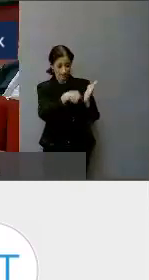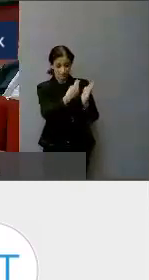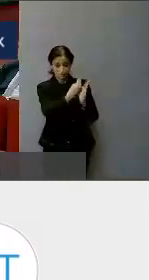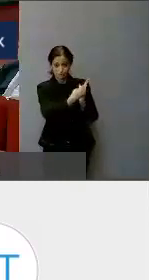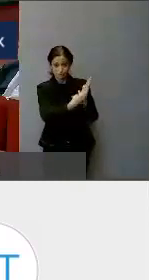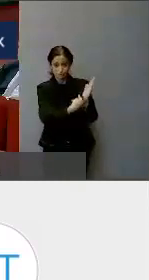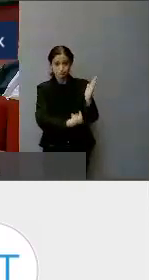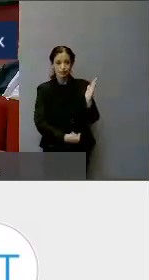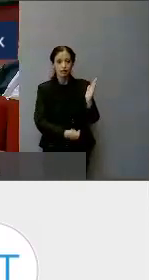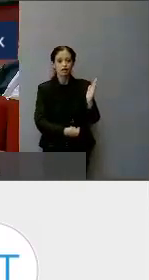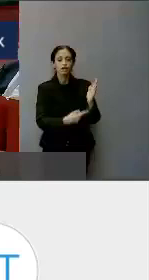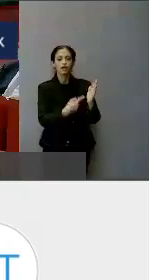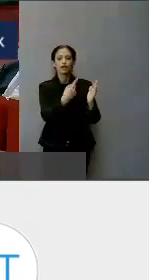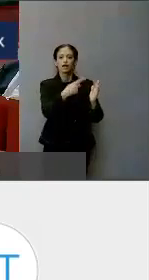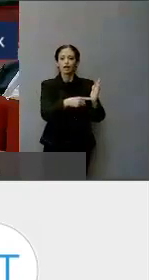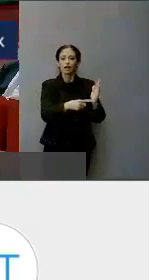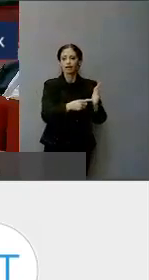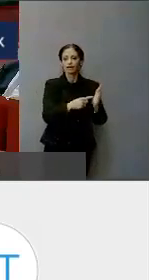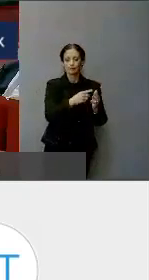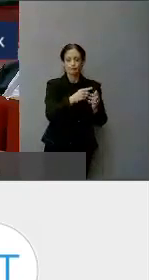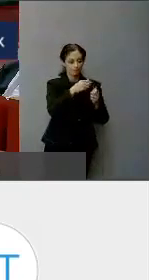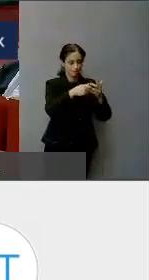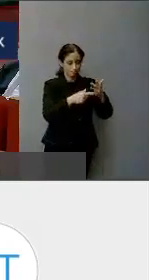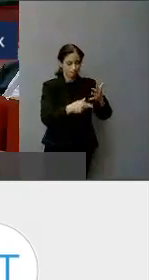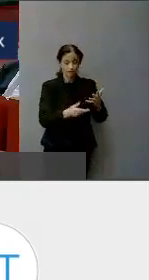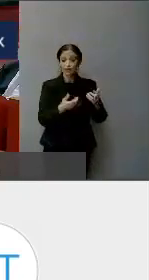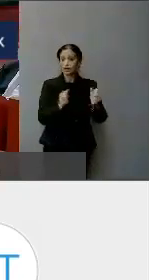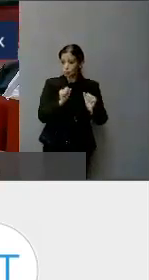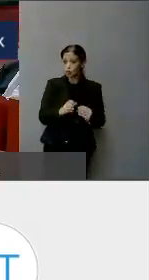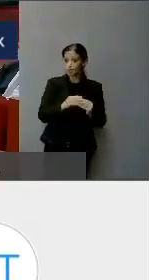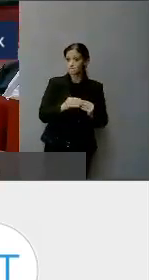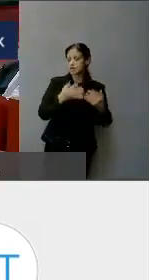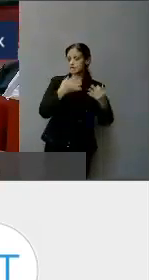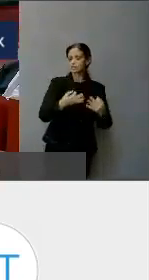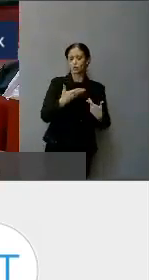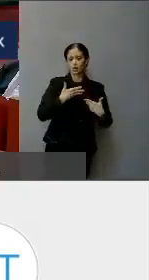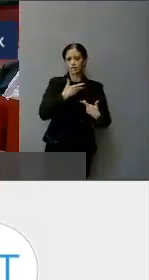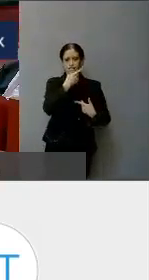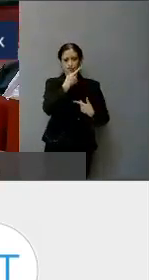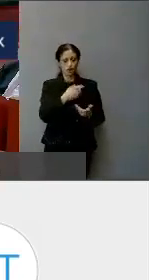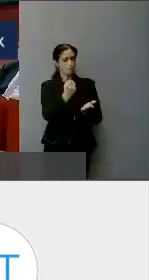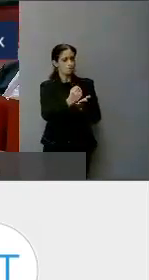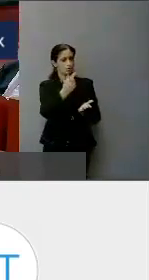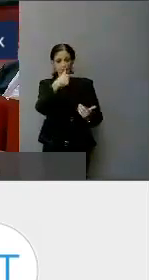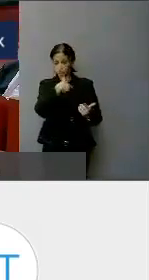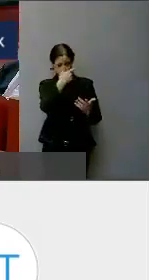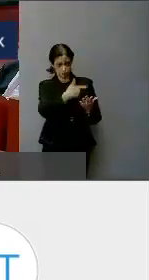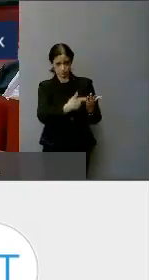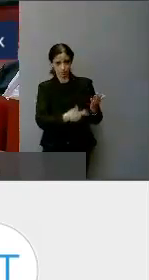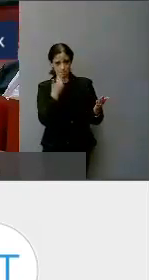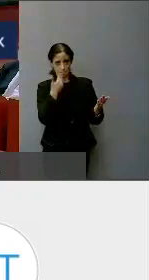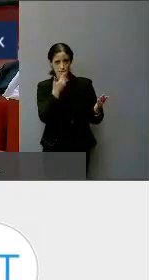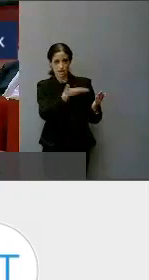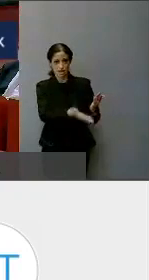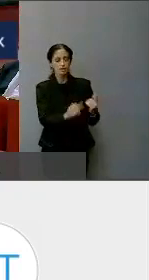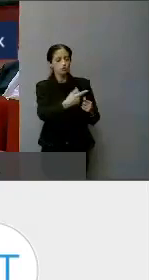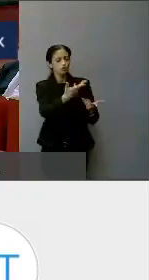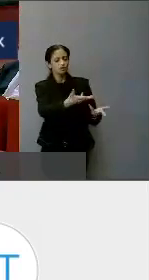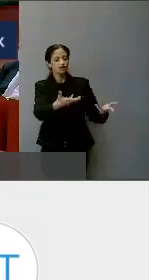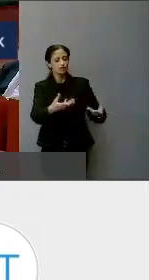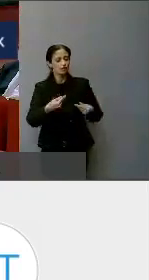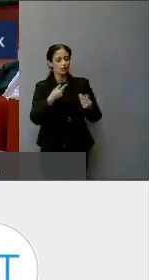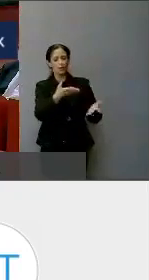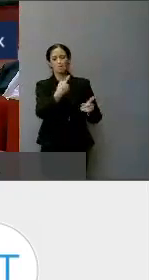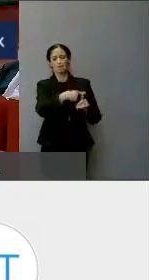che questa cosa va fatta in sicurezza ed è importante e soprattutto che quel territorio ne trarrà beneficio